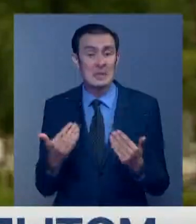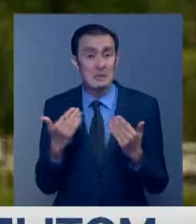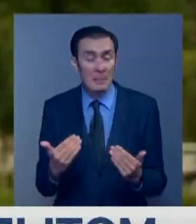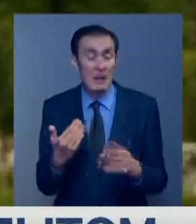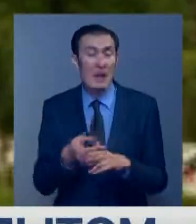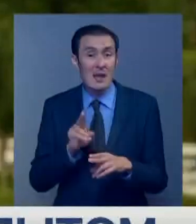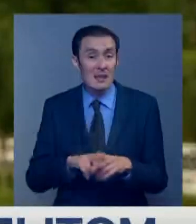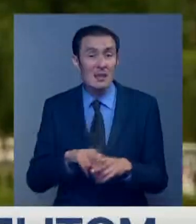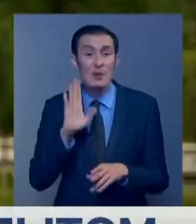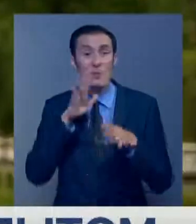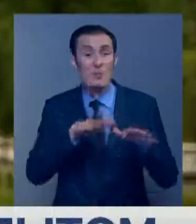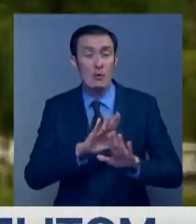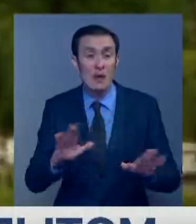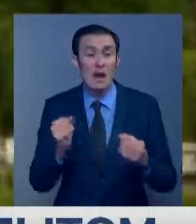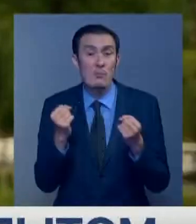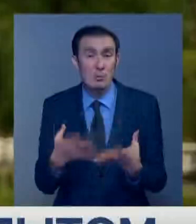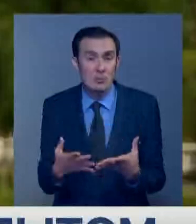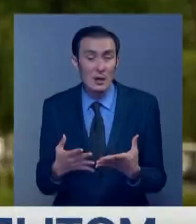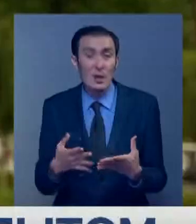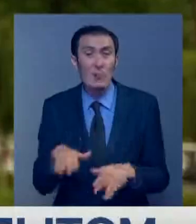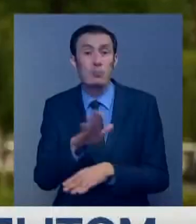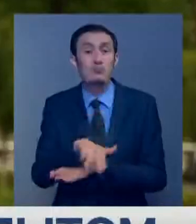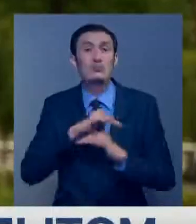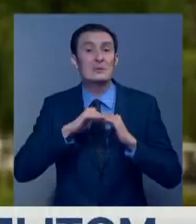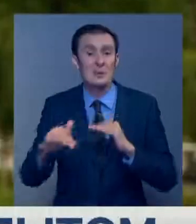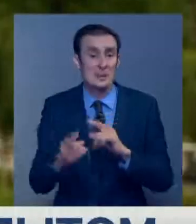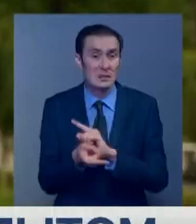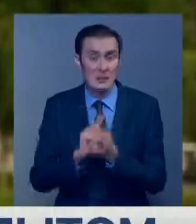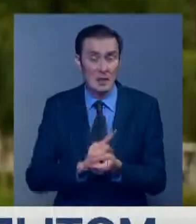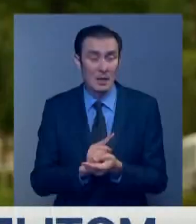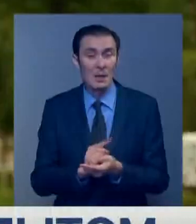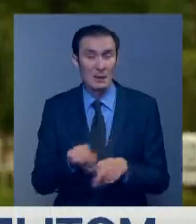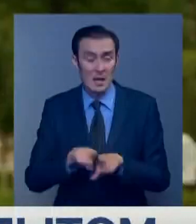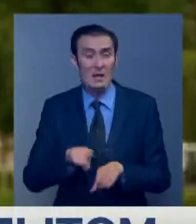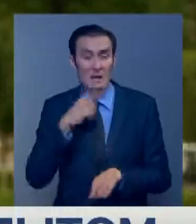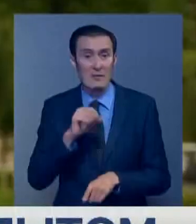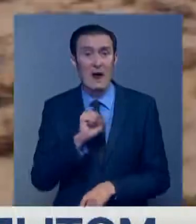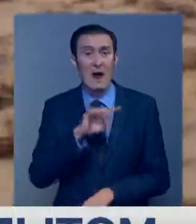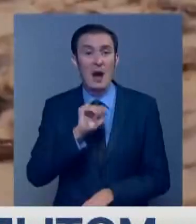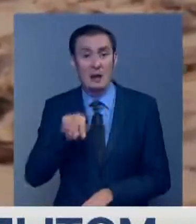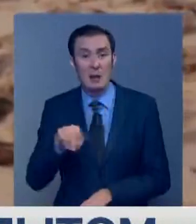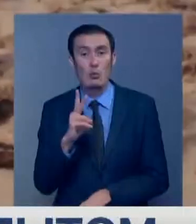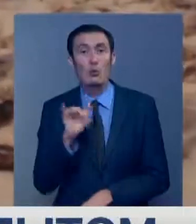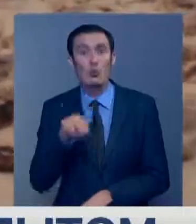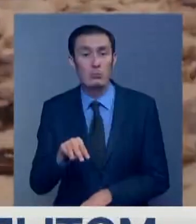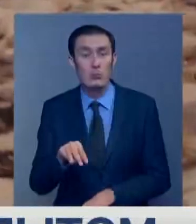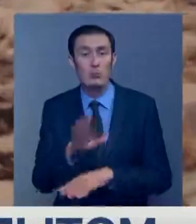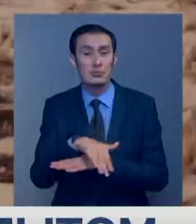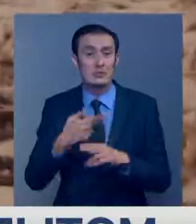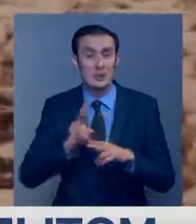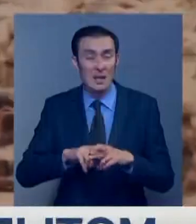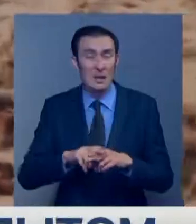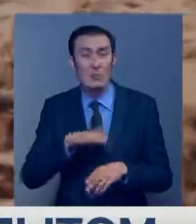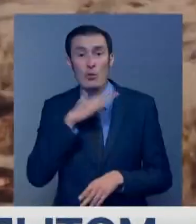уже не Аральское море, а Аральская пустыня. Это место так и называют – Аралком. И пустыня эта